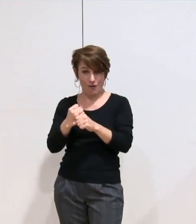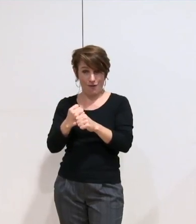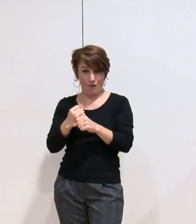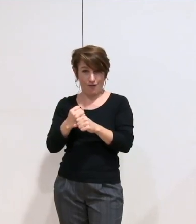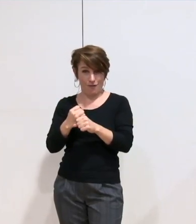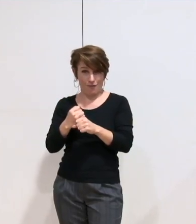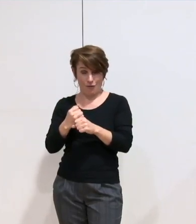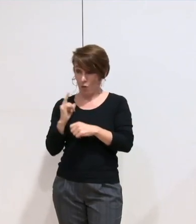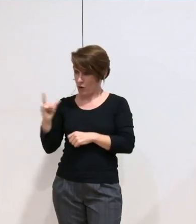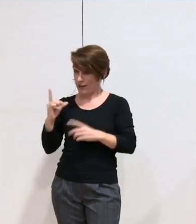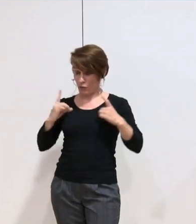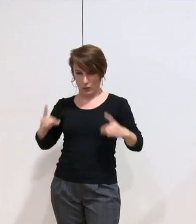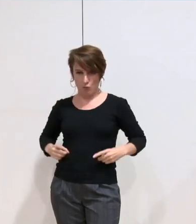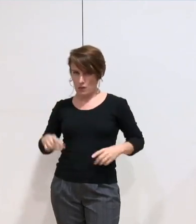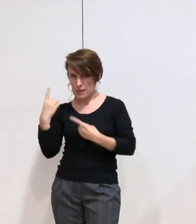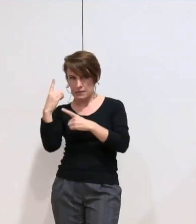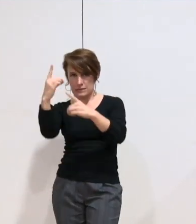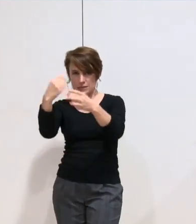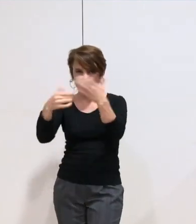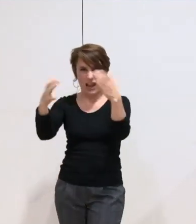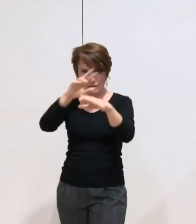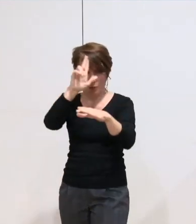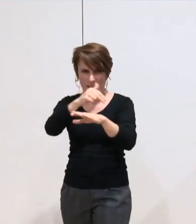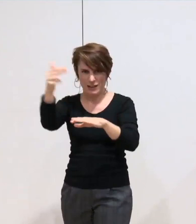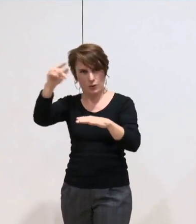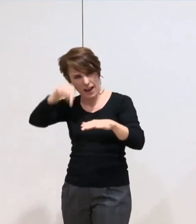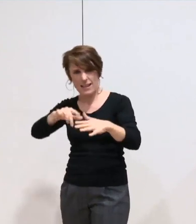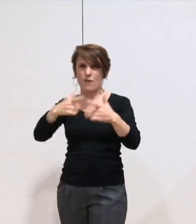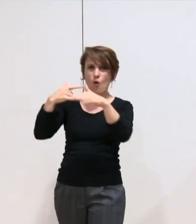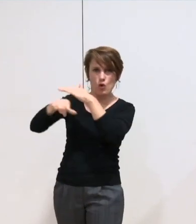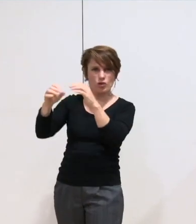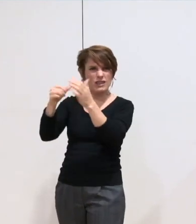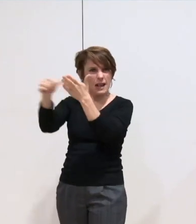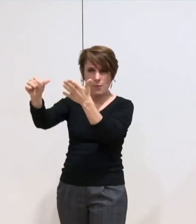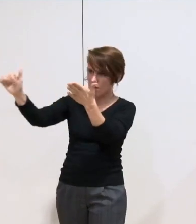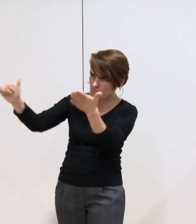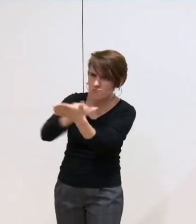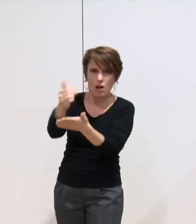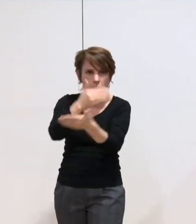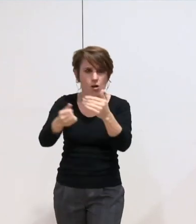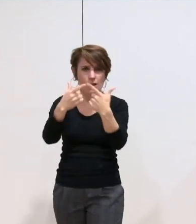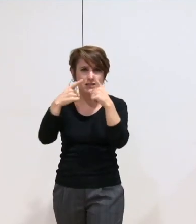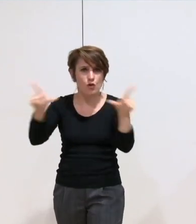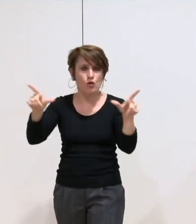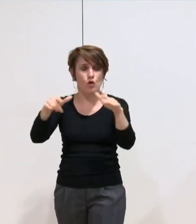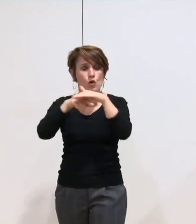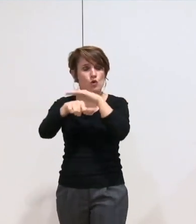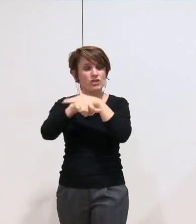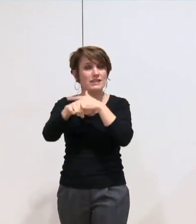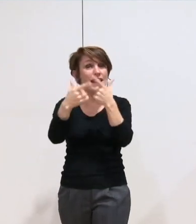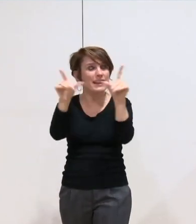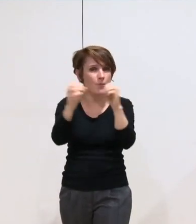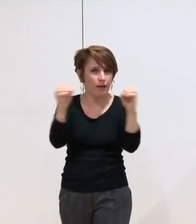nationale au logiciel libre. Et l'économie que nous avons fait sur le paiement des logiciels propriétaires nous a